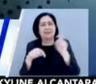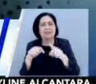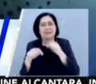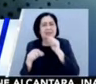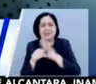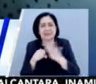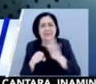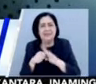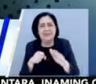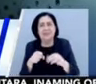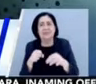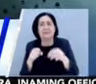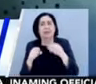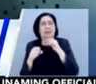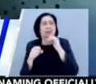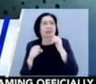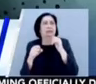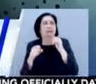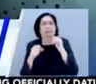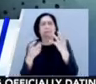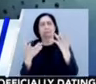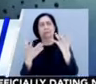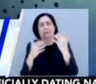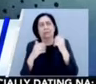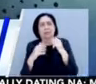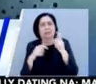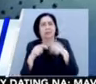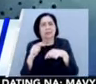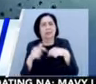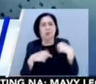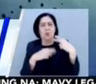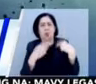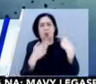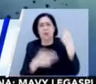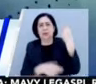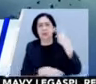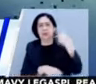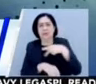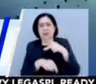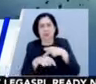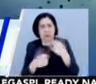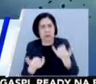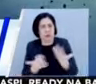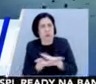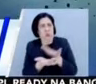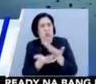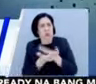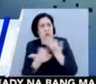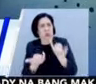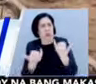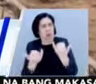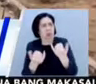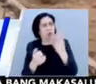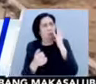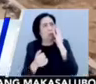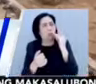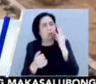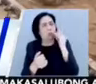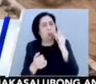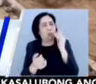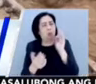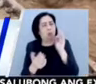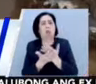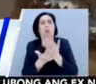talaga kaya dahil sa buong kasaysayan ng Pilipinas wala pang ganito ngayon lang natin haharapin ito